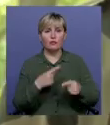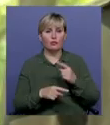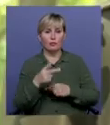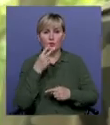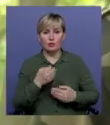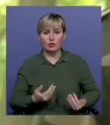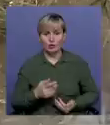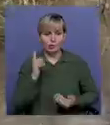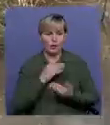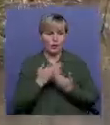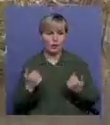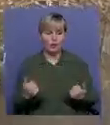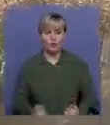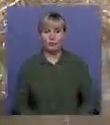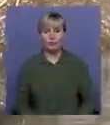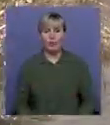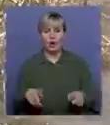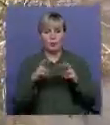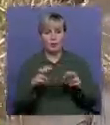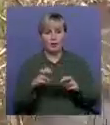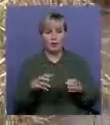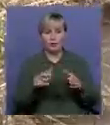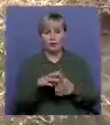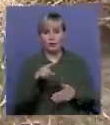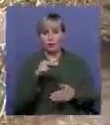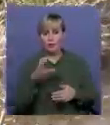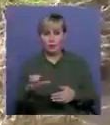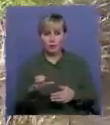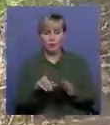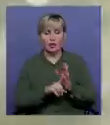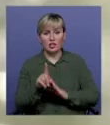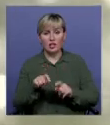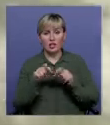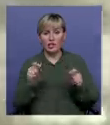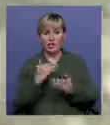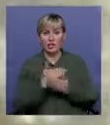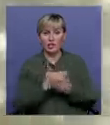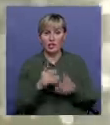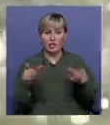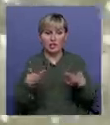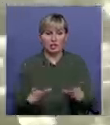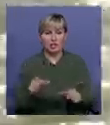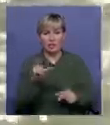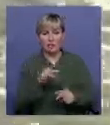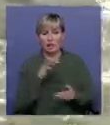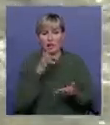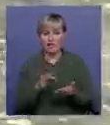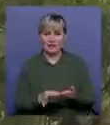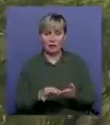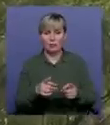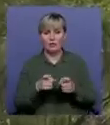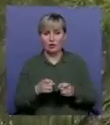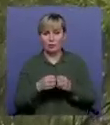привычное русло. Рейды службы ДЧС дают свои плоды. С начала введения режима карантина к административной ответственности